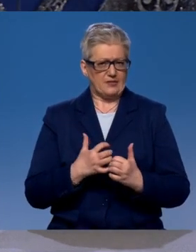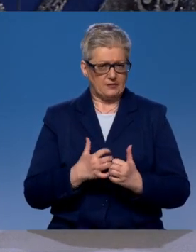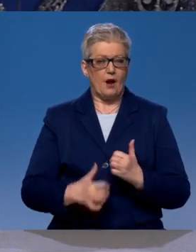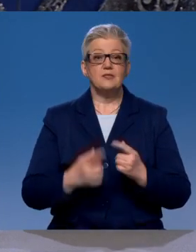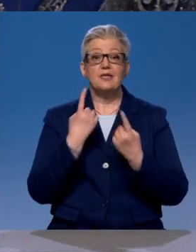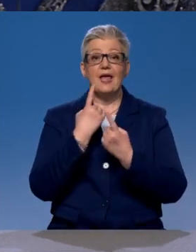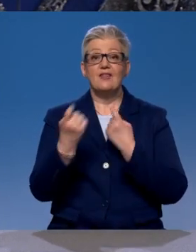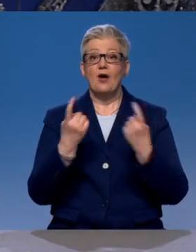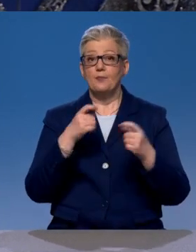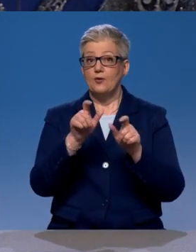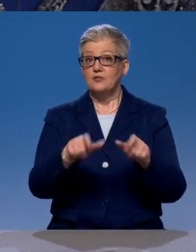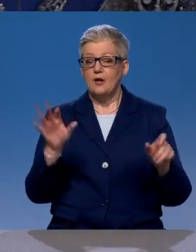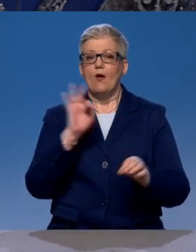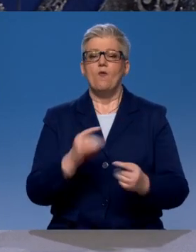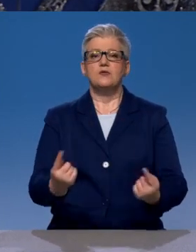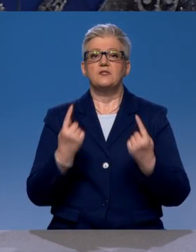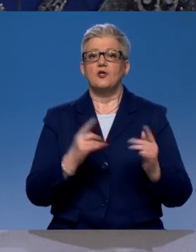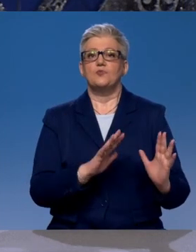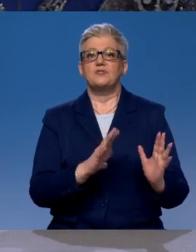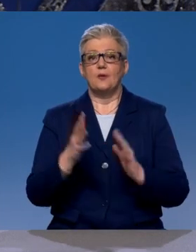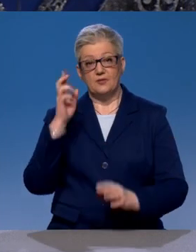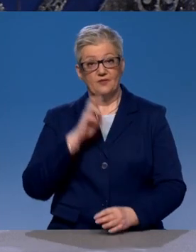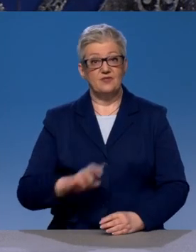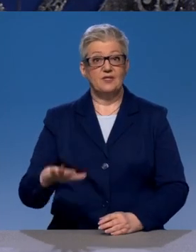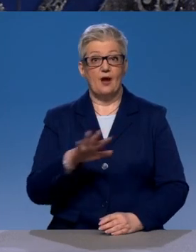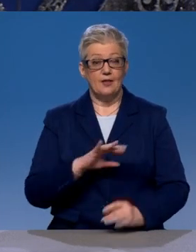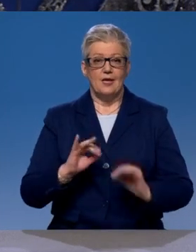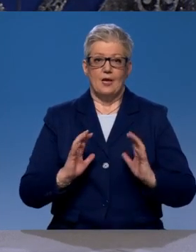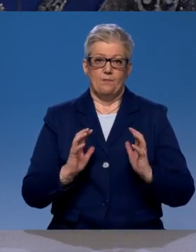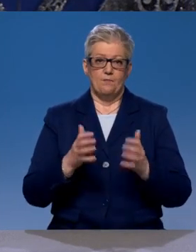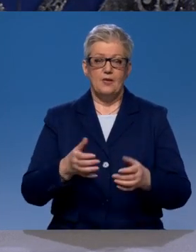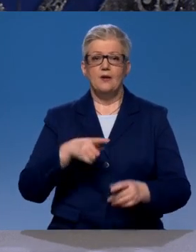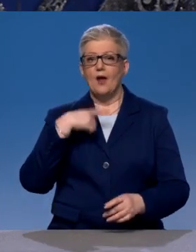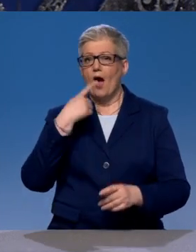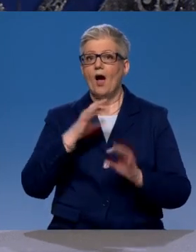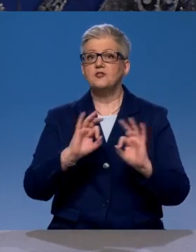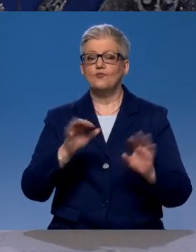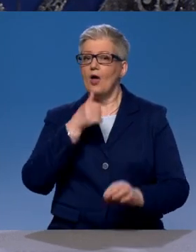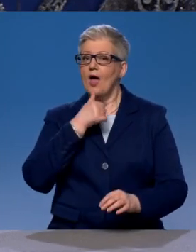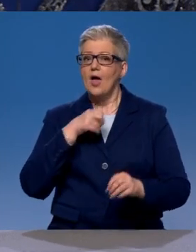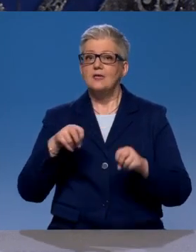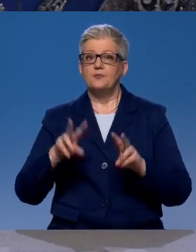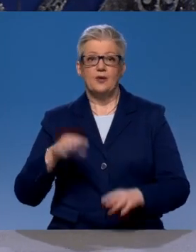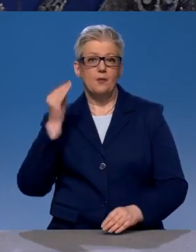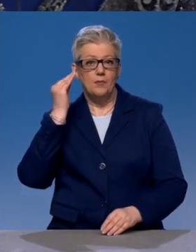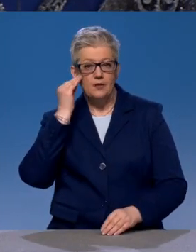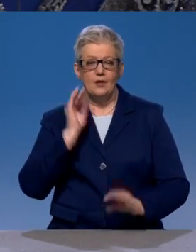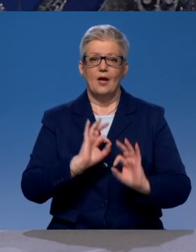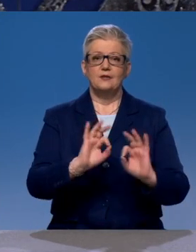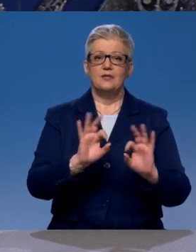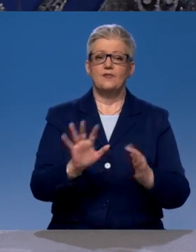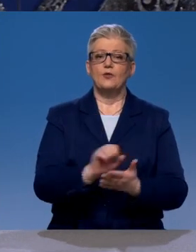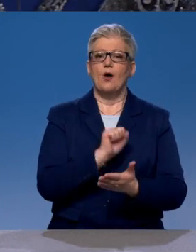о значимых событиях в стране и в мире, озвучивает экспертные мнения, транслирует